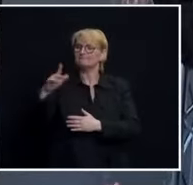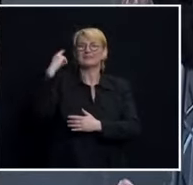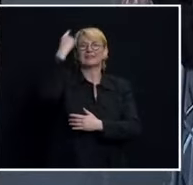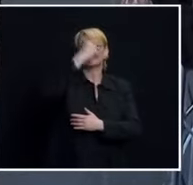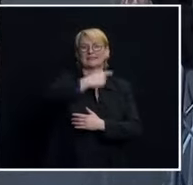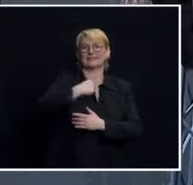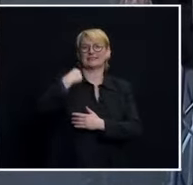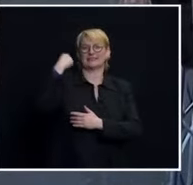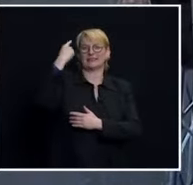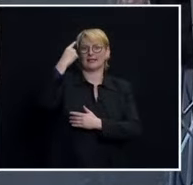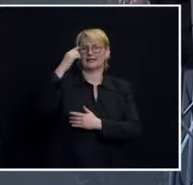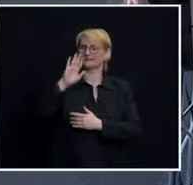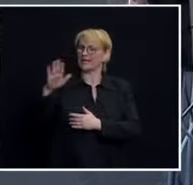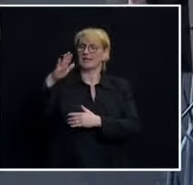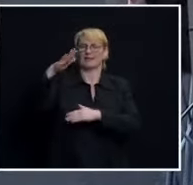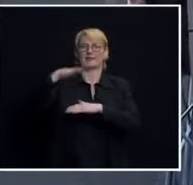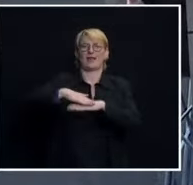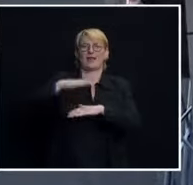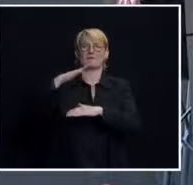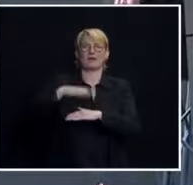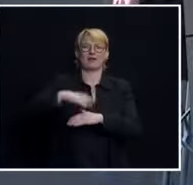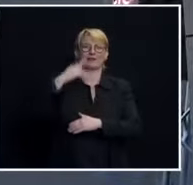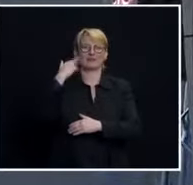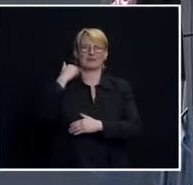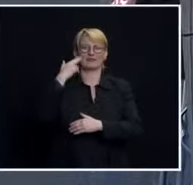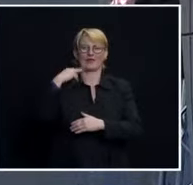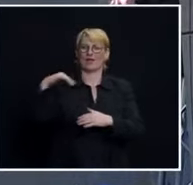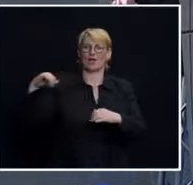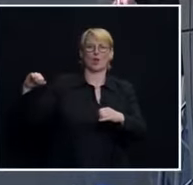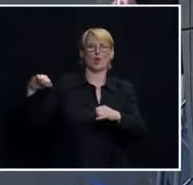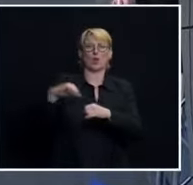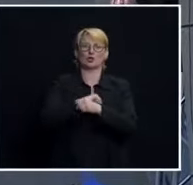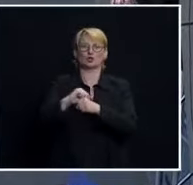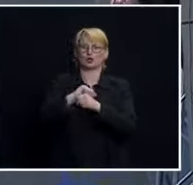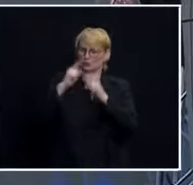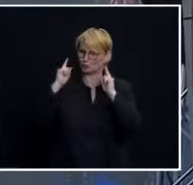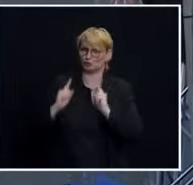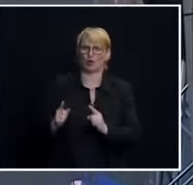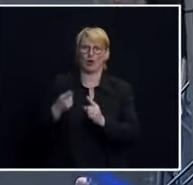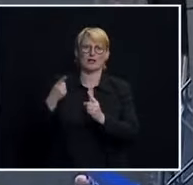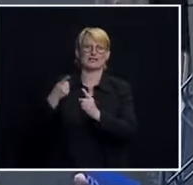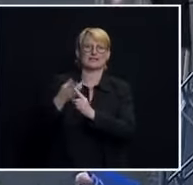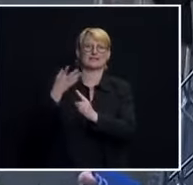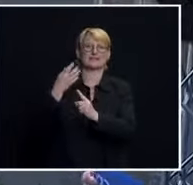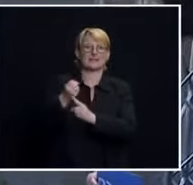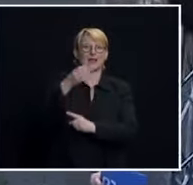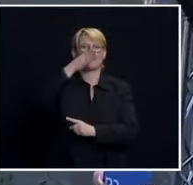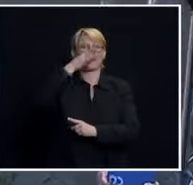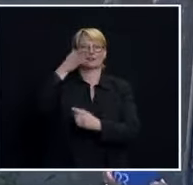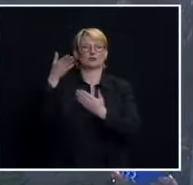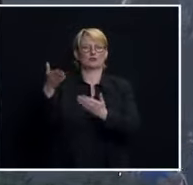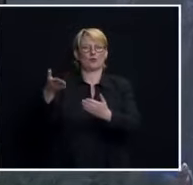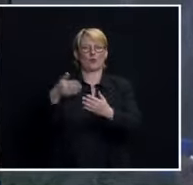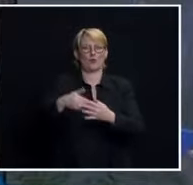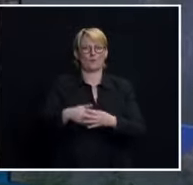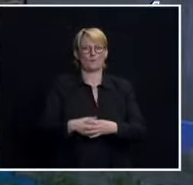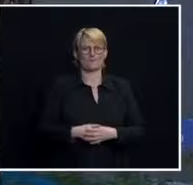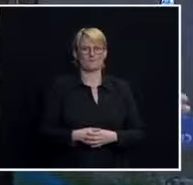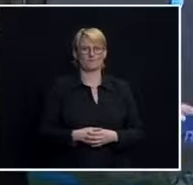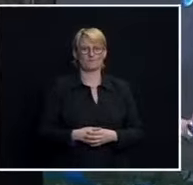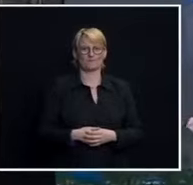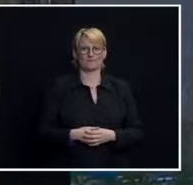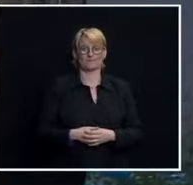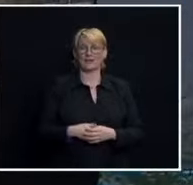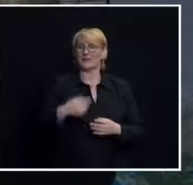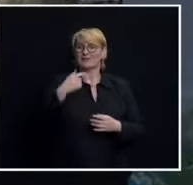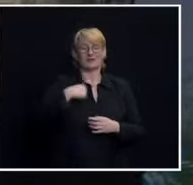Gesichter, deren Namen ausgelöscht werden sollten. Wir dürfen und wir wollen